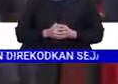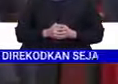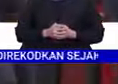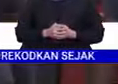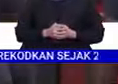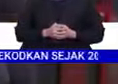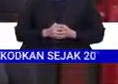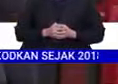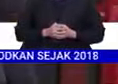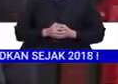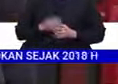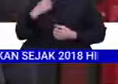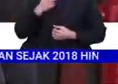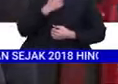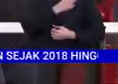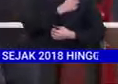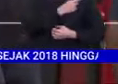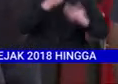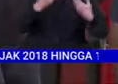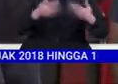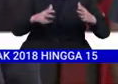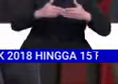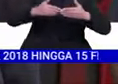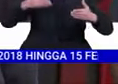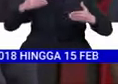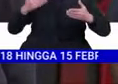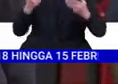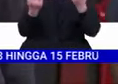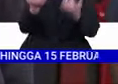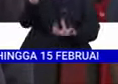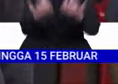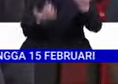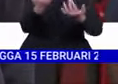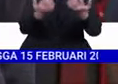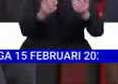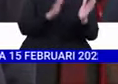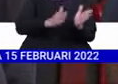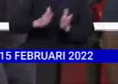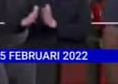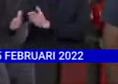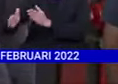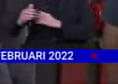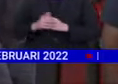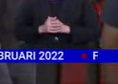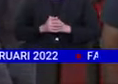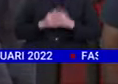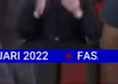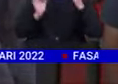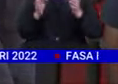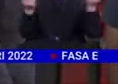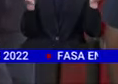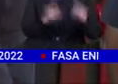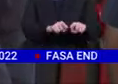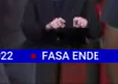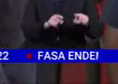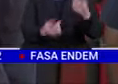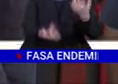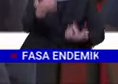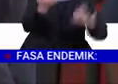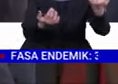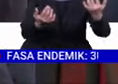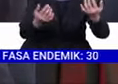Hai dan kami juga dapat perancang-perancang kebakaran act Jadi kalau sebelah kuakui Siger gitu udah bersedia